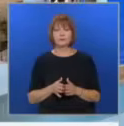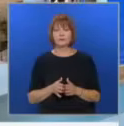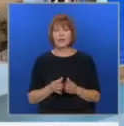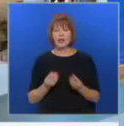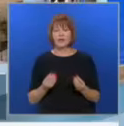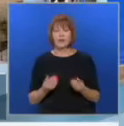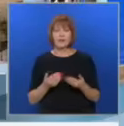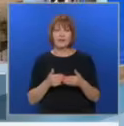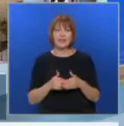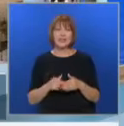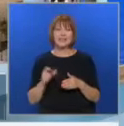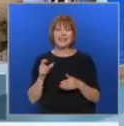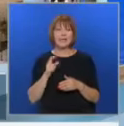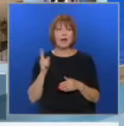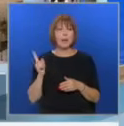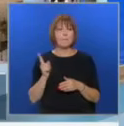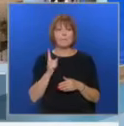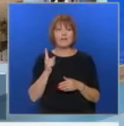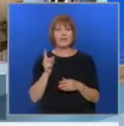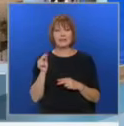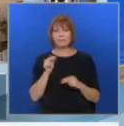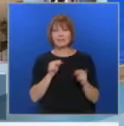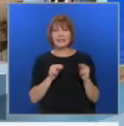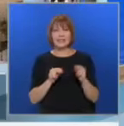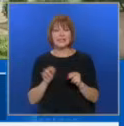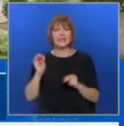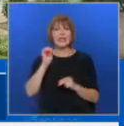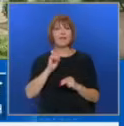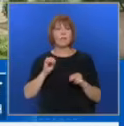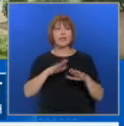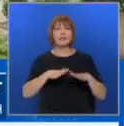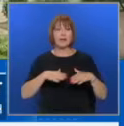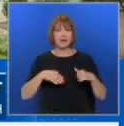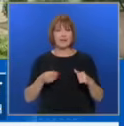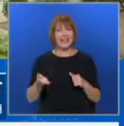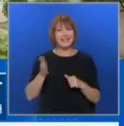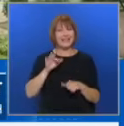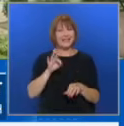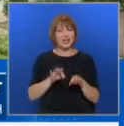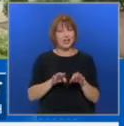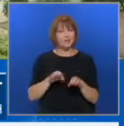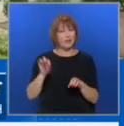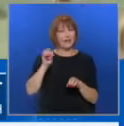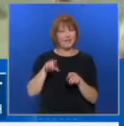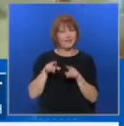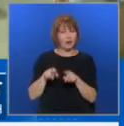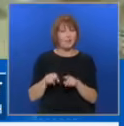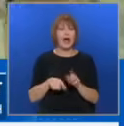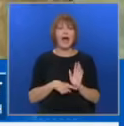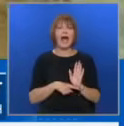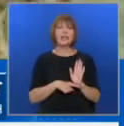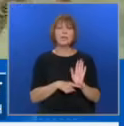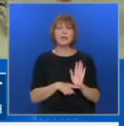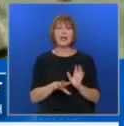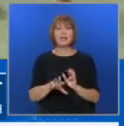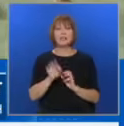Добър вечер от Страсбург. В първата пленарна сесия на Европейския парламент след европейските избори, европейските депутати избраха